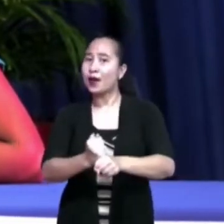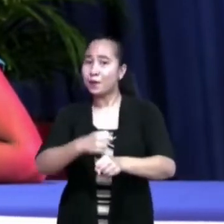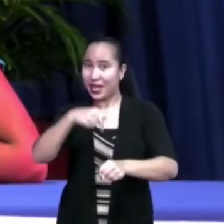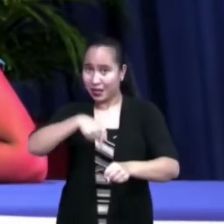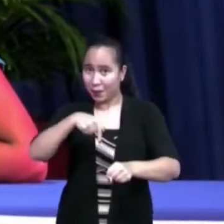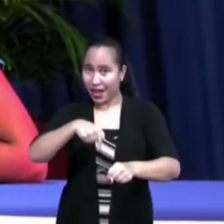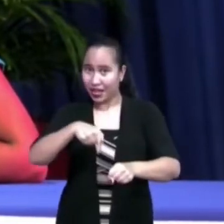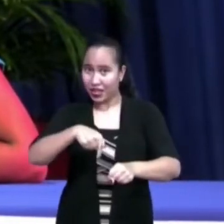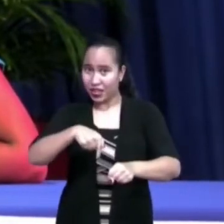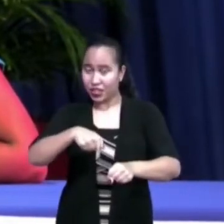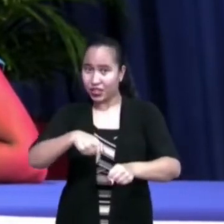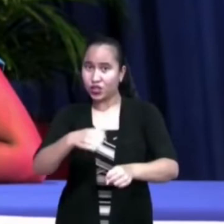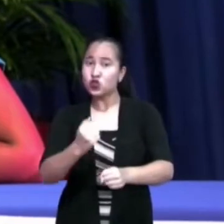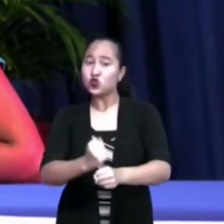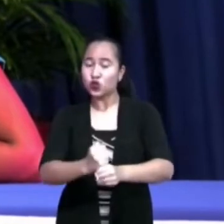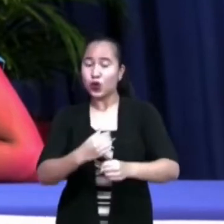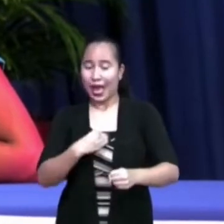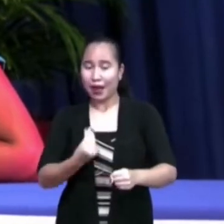huidige baan.